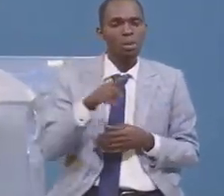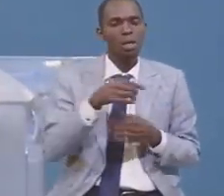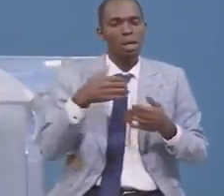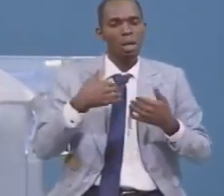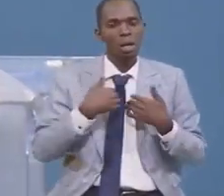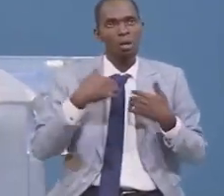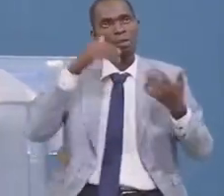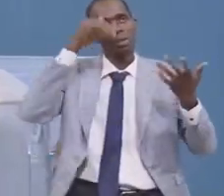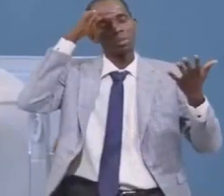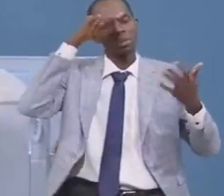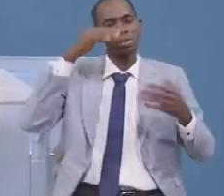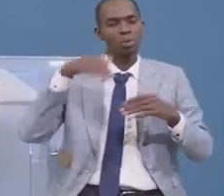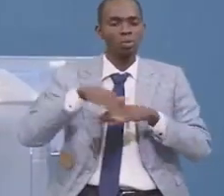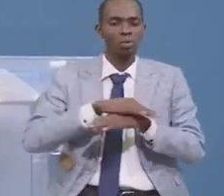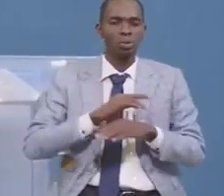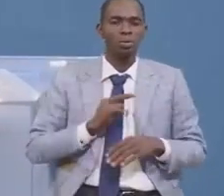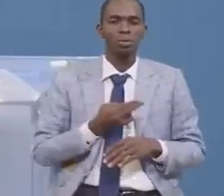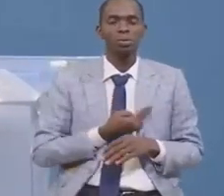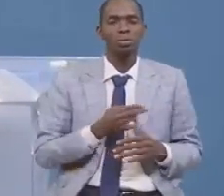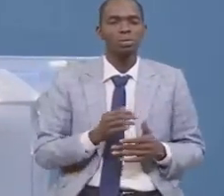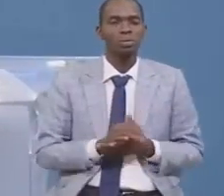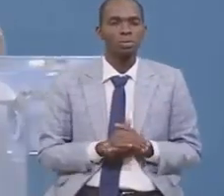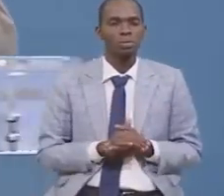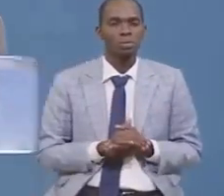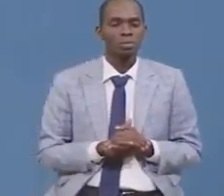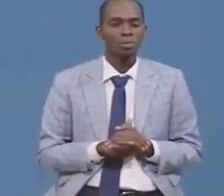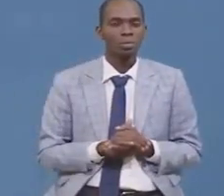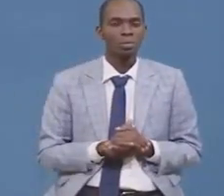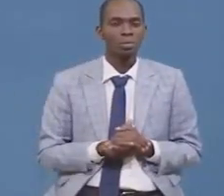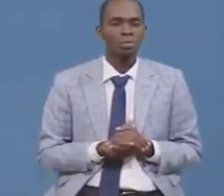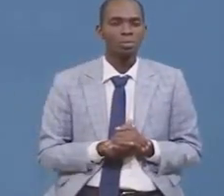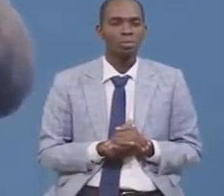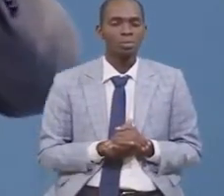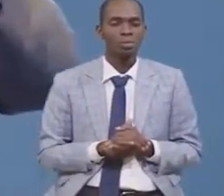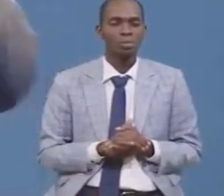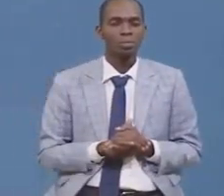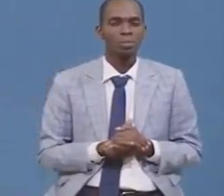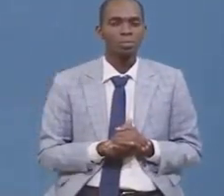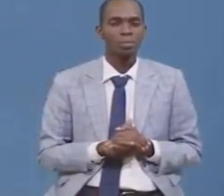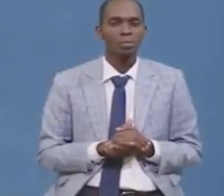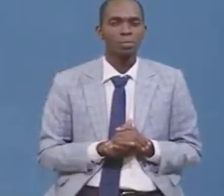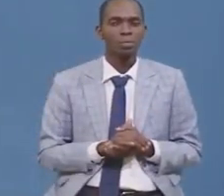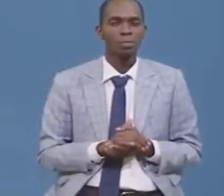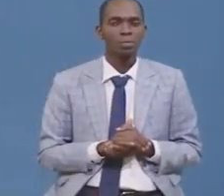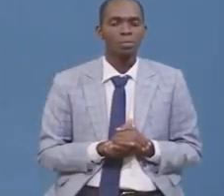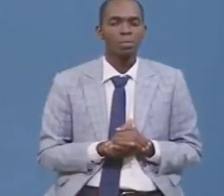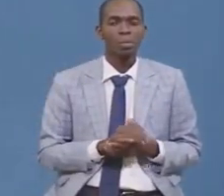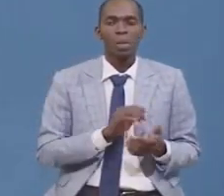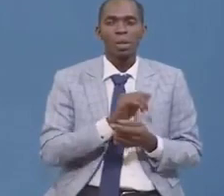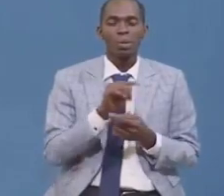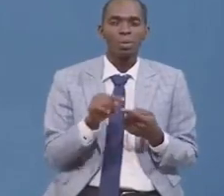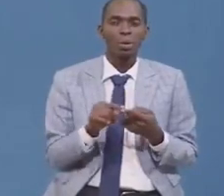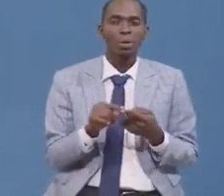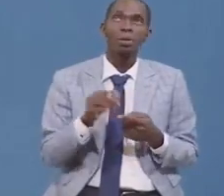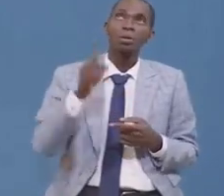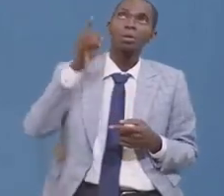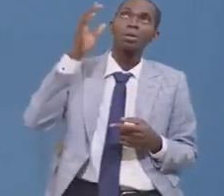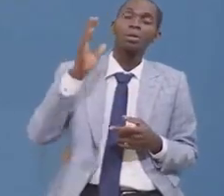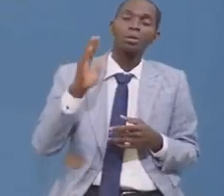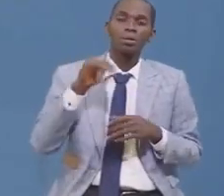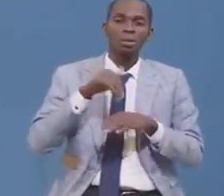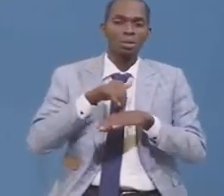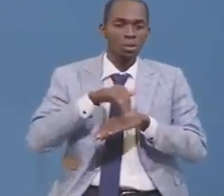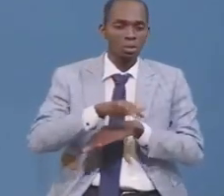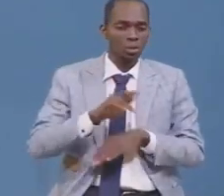ఎవరైనా ఎక్కువ జీతం ఇస్తున్నారు అనుకోండి, వారు మన దగ్గర ఎక్కువ ఫలితాన్ని ఆశిస్తారు, లేక ఎదురు చూస్తారు. When God